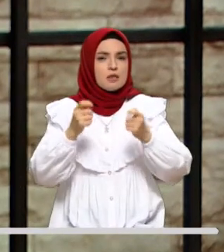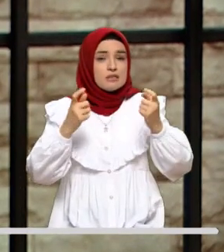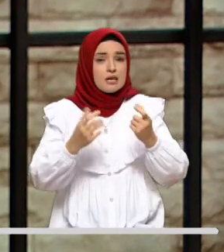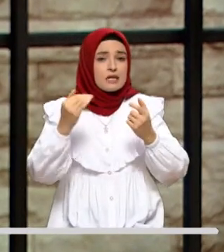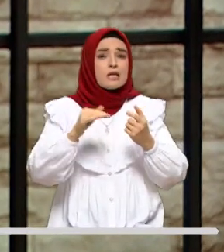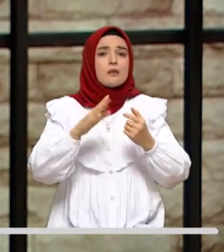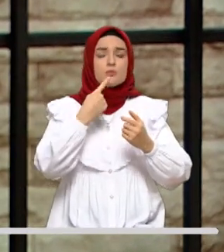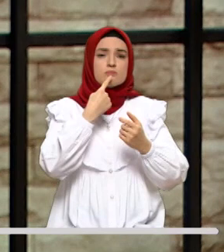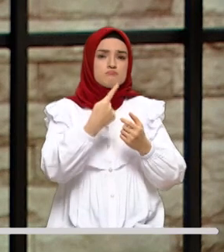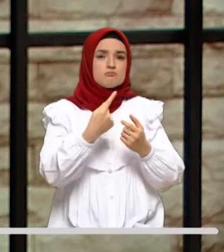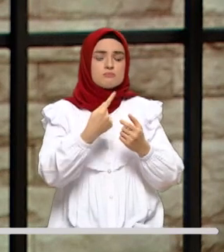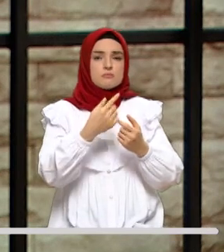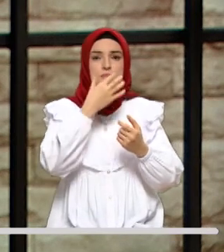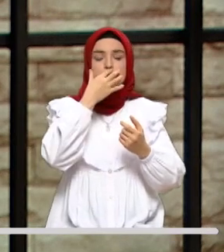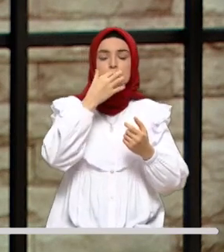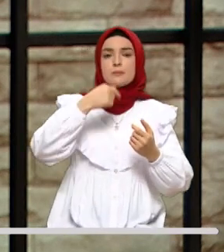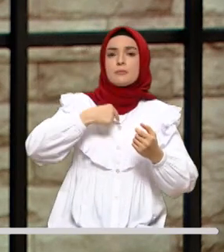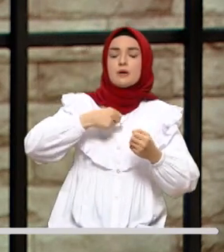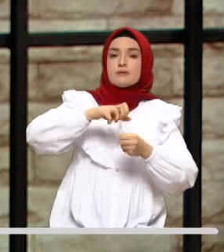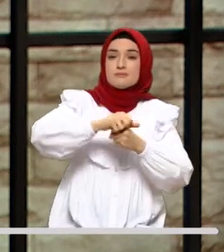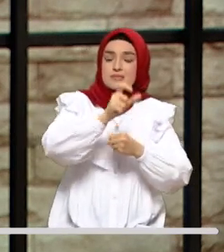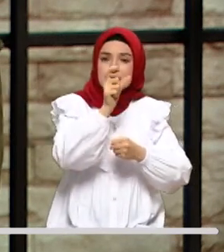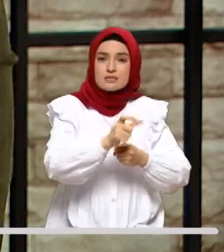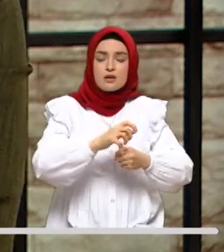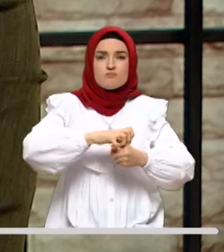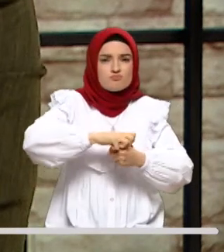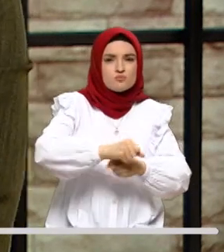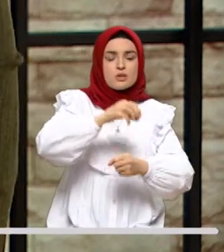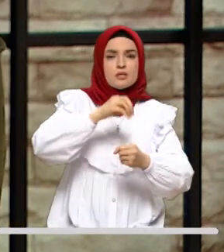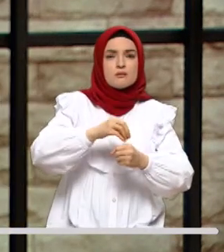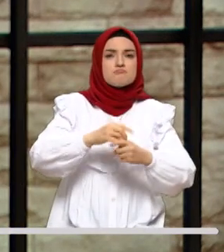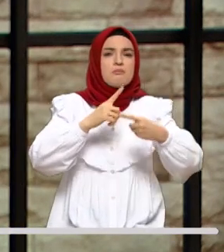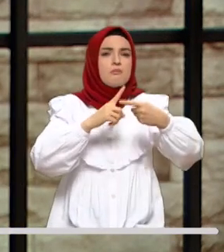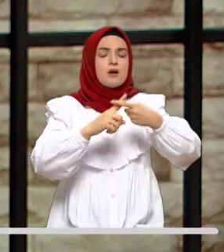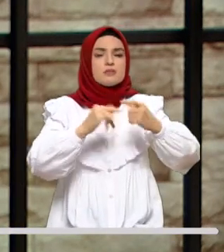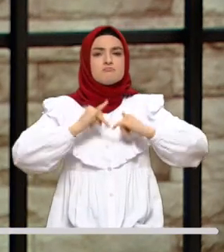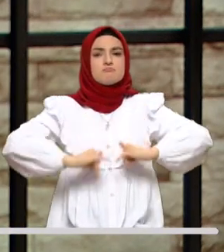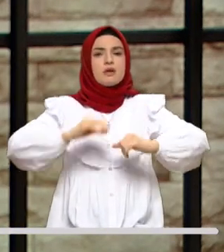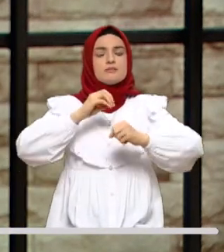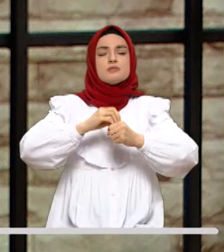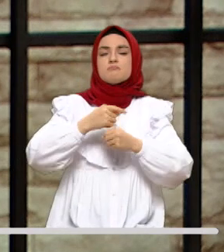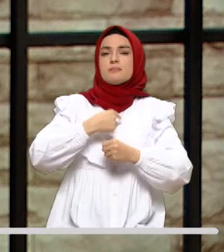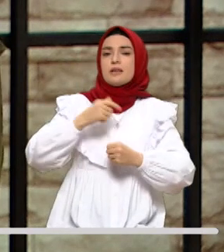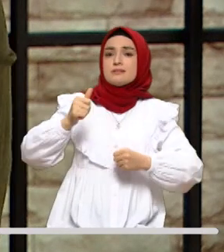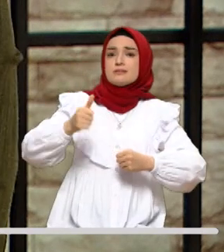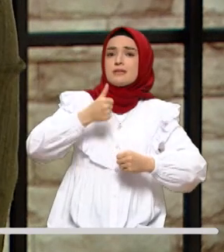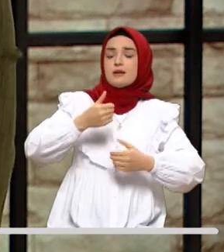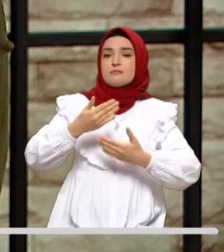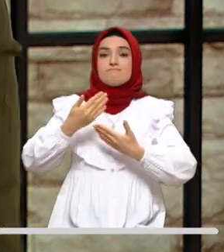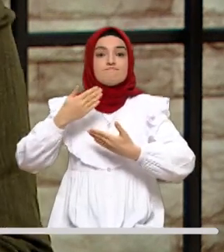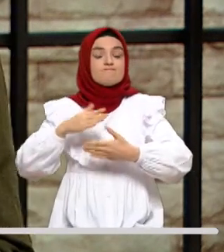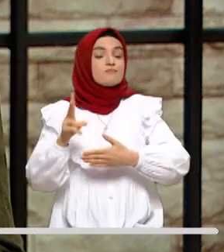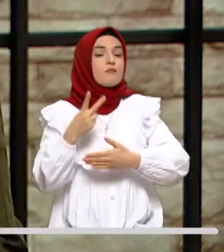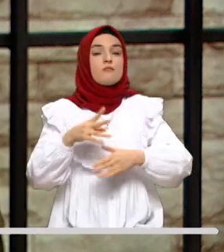diye ben zalimin zulmü için ya da haçlıların keyfiyeti için ben değerlerime sırt asla ve